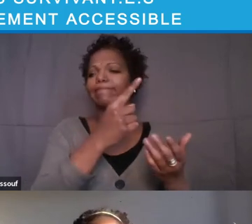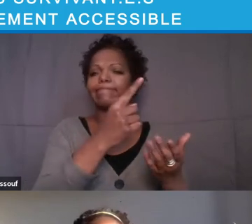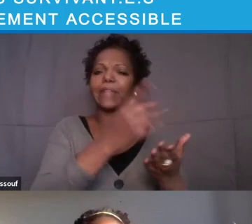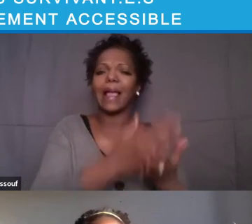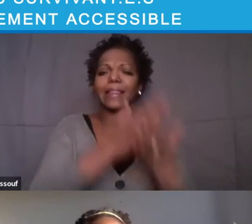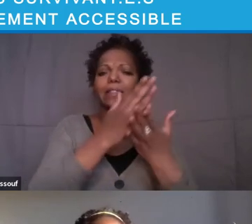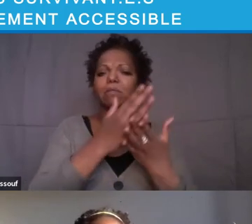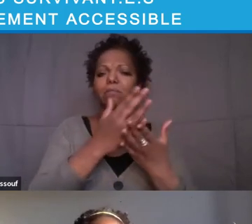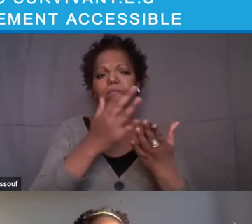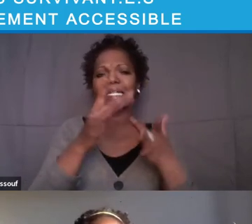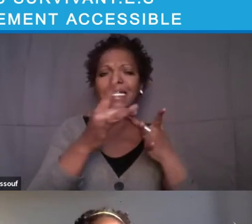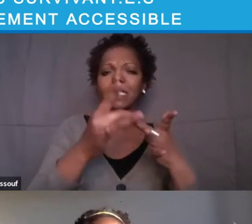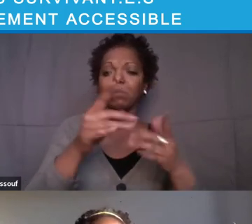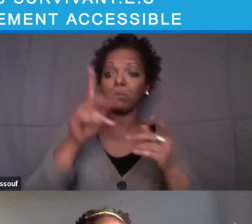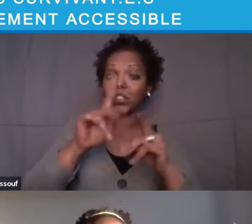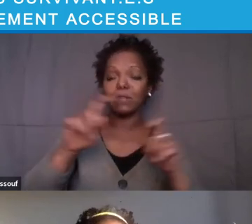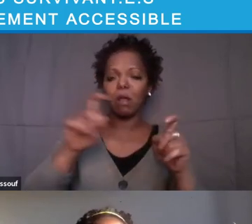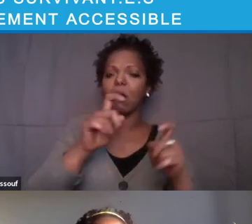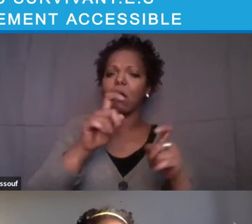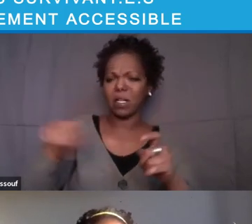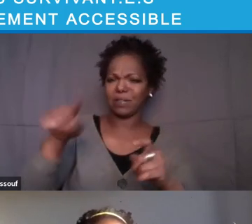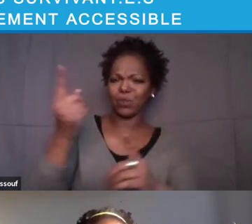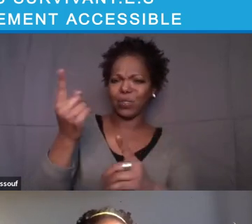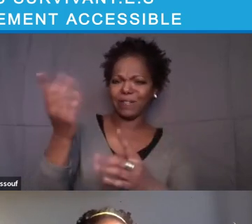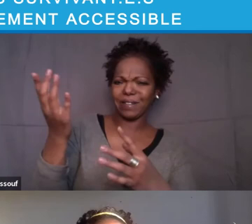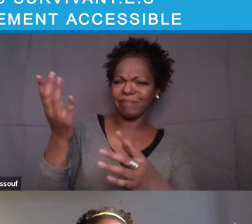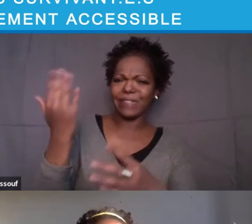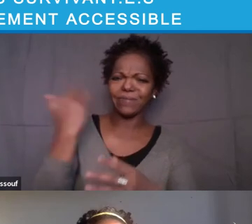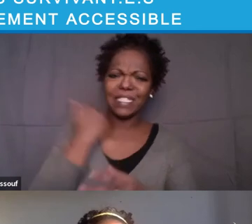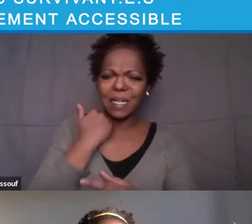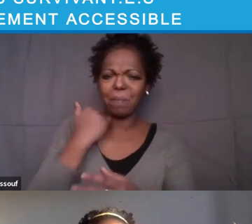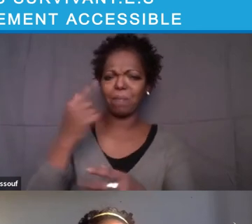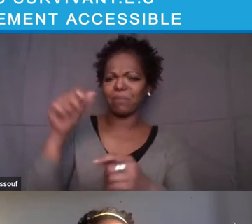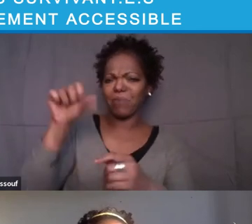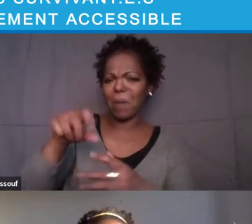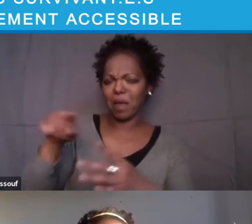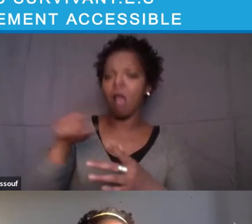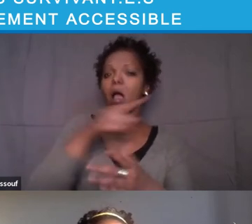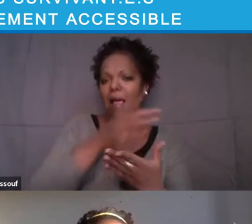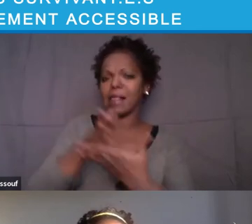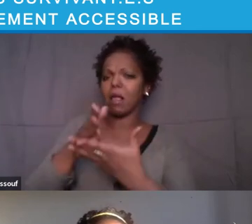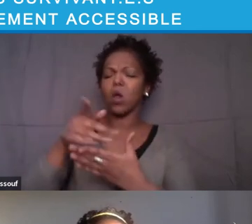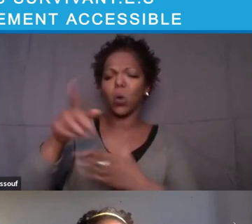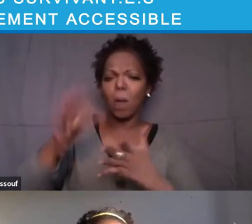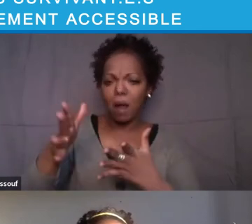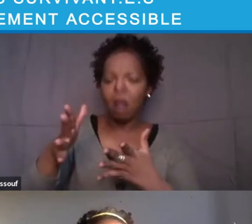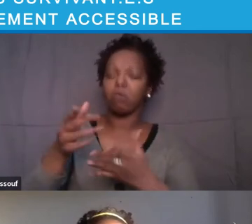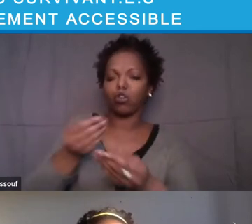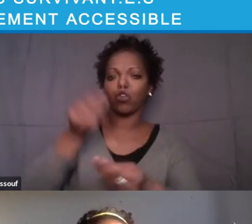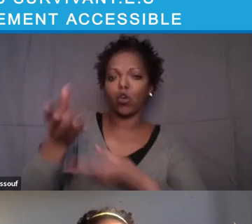Il y a d'autres organismes aussi qui viennent en aide pour les personnes sourdes